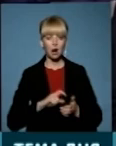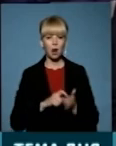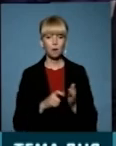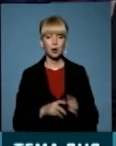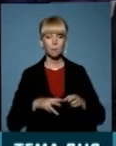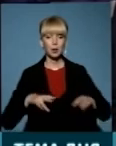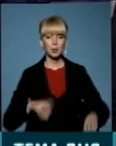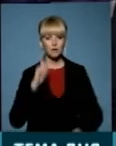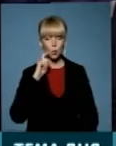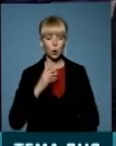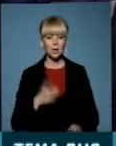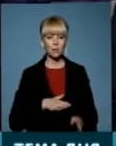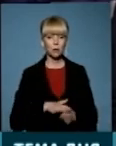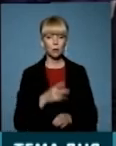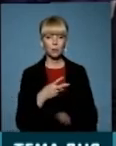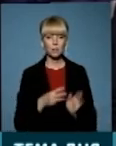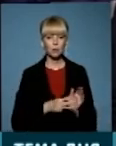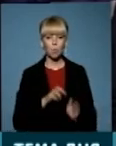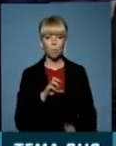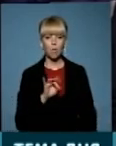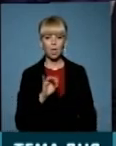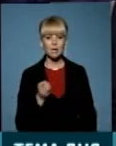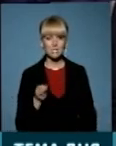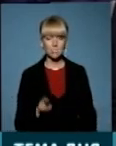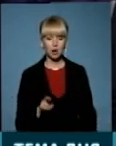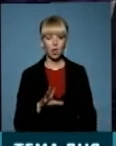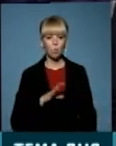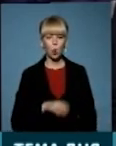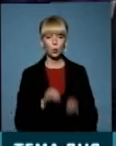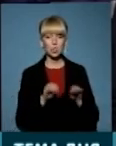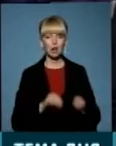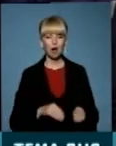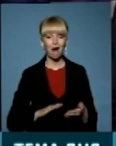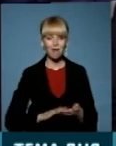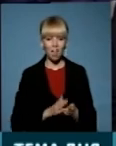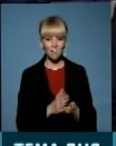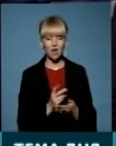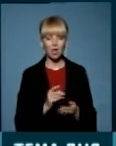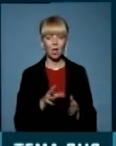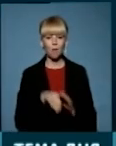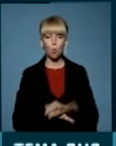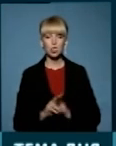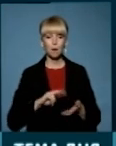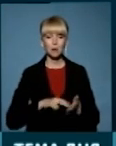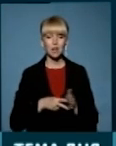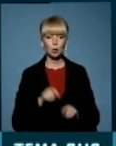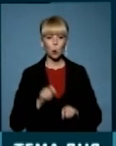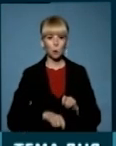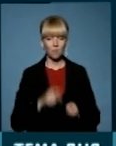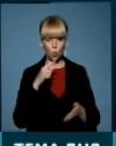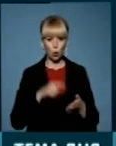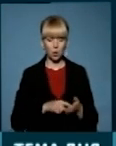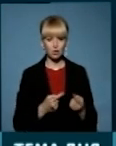Кабінету міністрів України, яке відбулося 28 березня, було складено графік позапланових перевірок